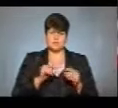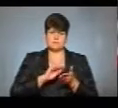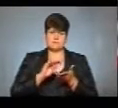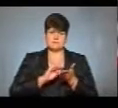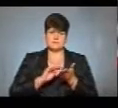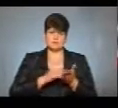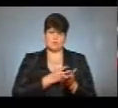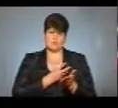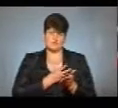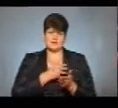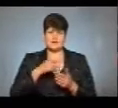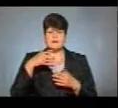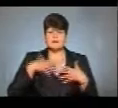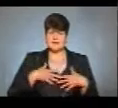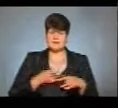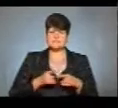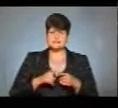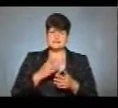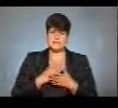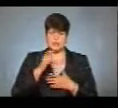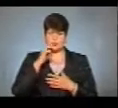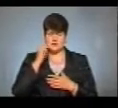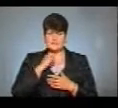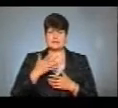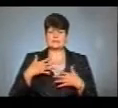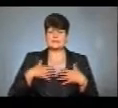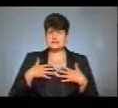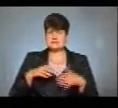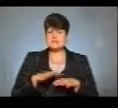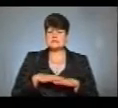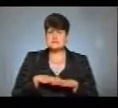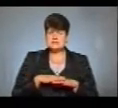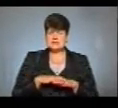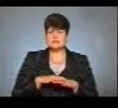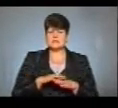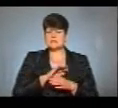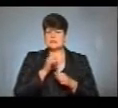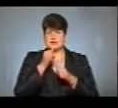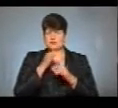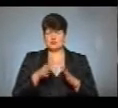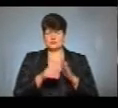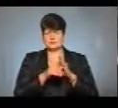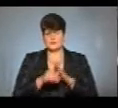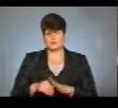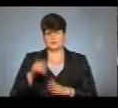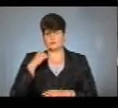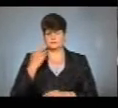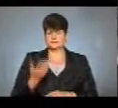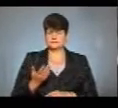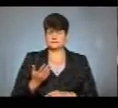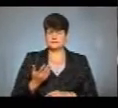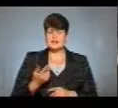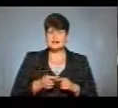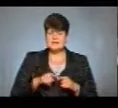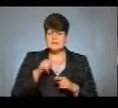Крим – то є Україна, татарське населення, не мають щемить російські найманці, які зайняли Крим. Цей